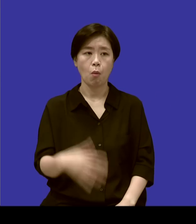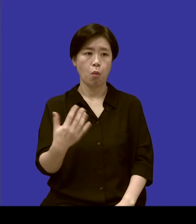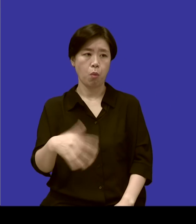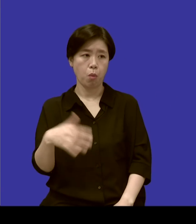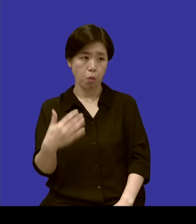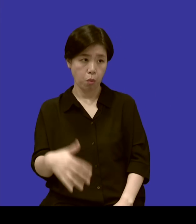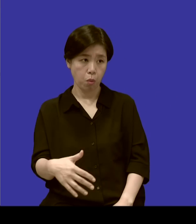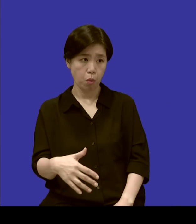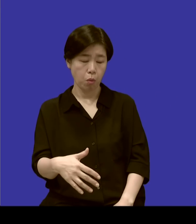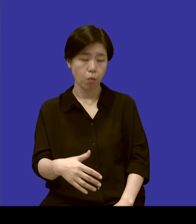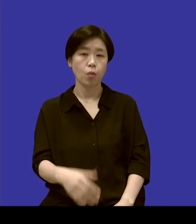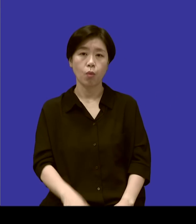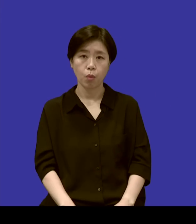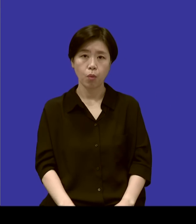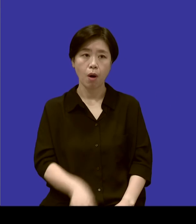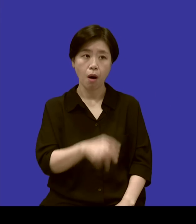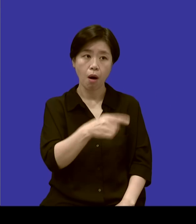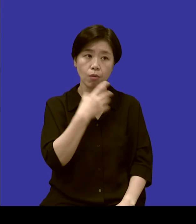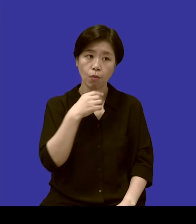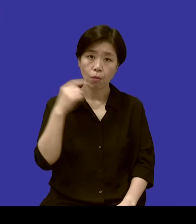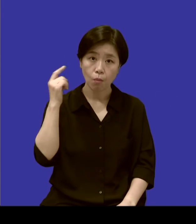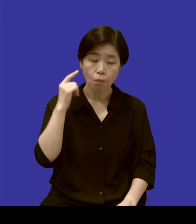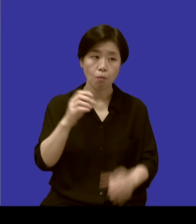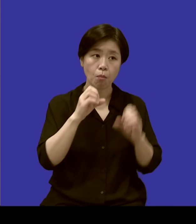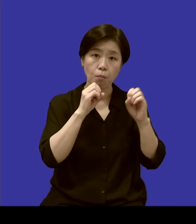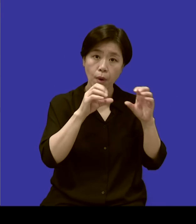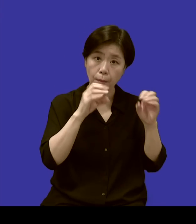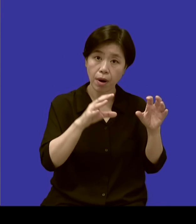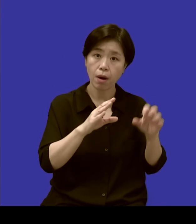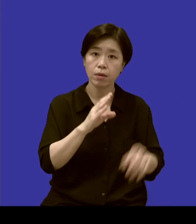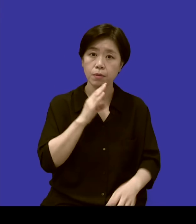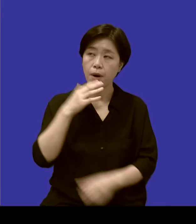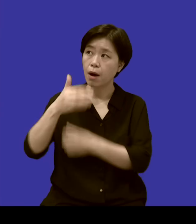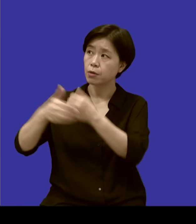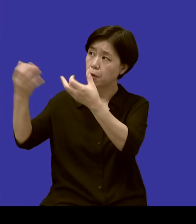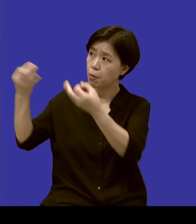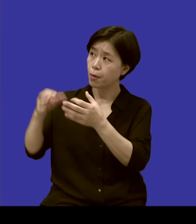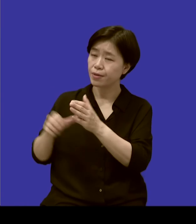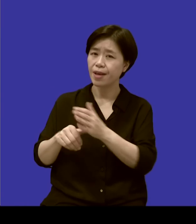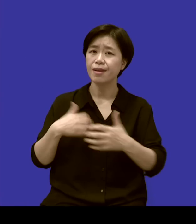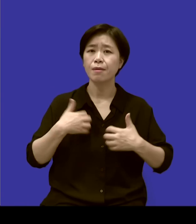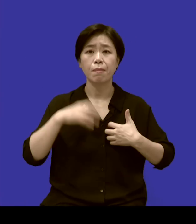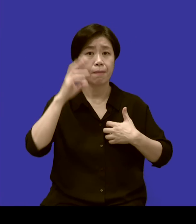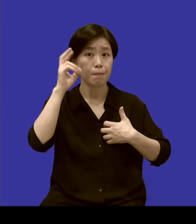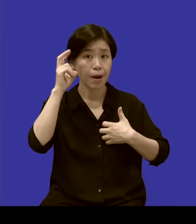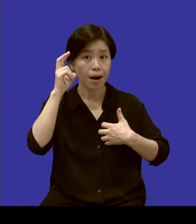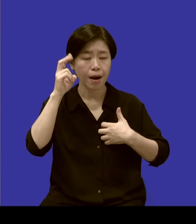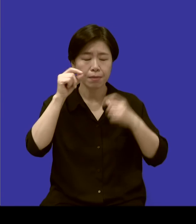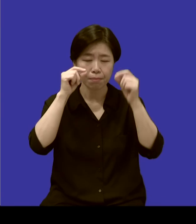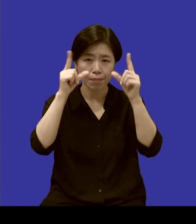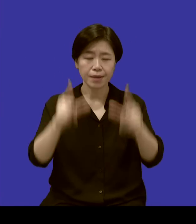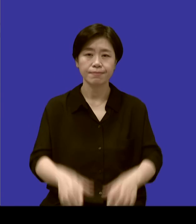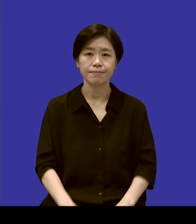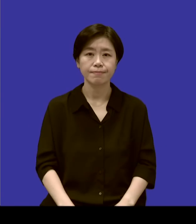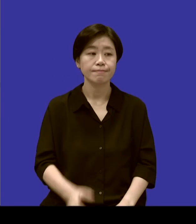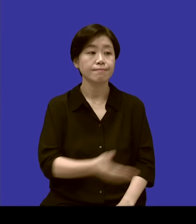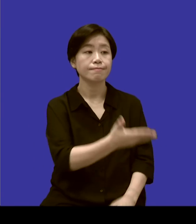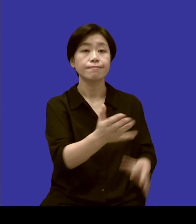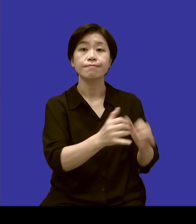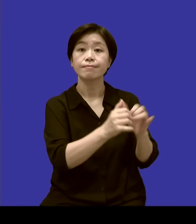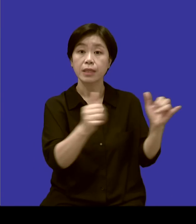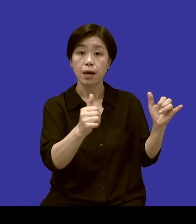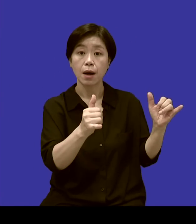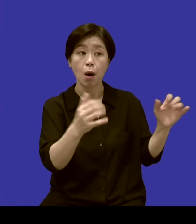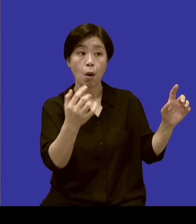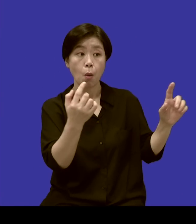이게 아주 사역이구나. 하나님이 너무 또 기뻐하시는 사역이라는 걸 깨달았어요. 또 그들이 회복되어지면 또